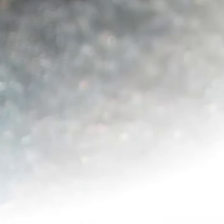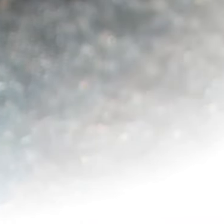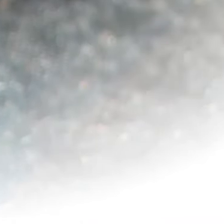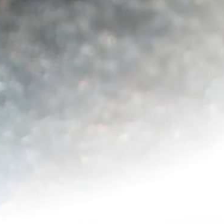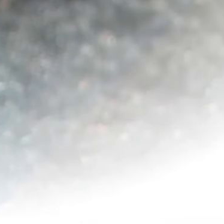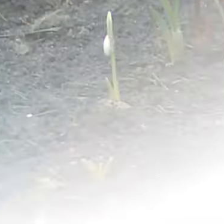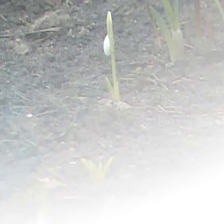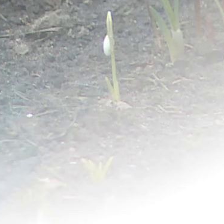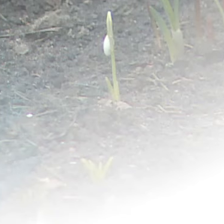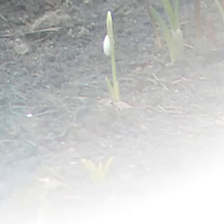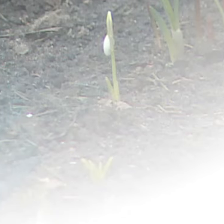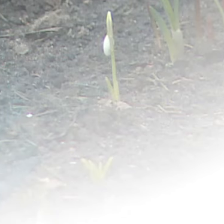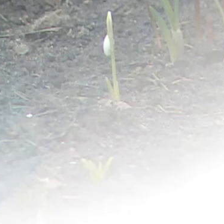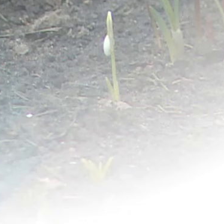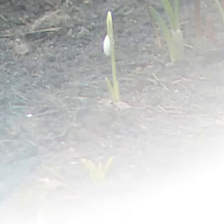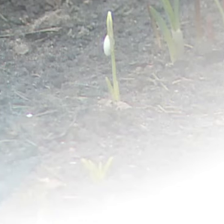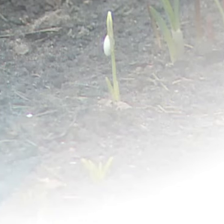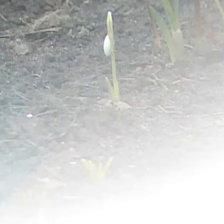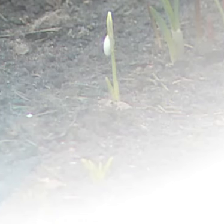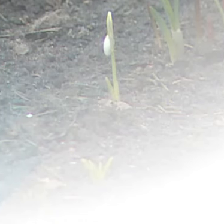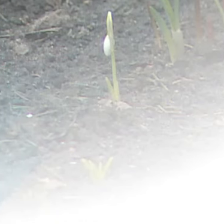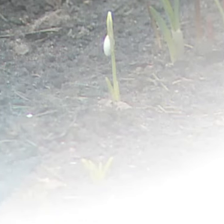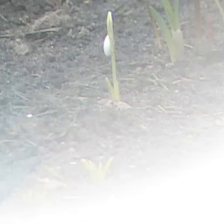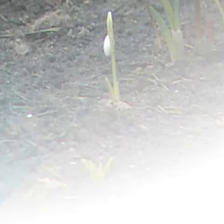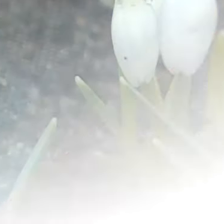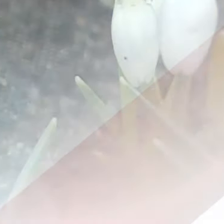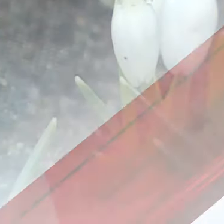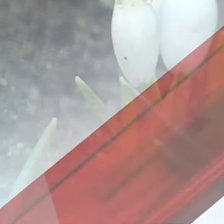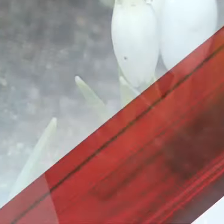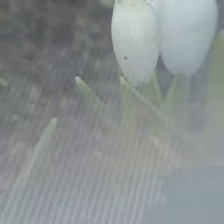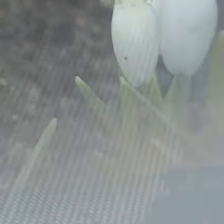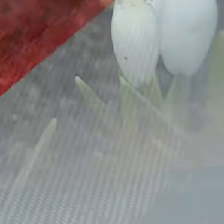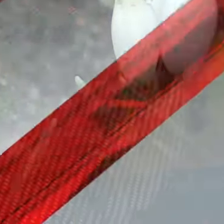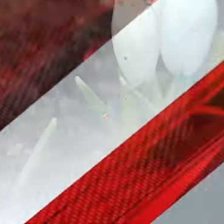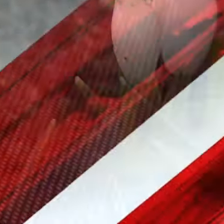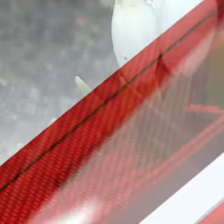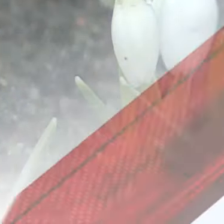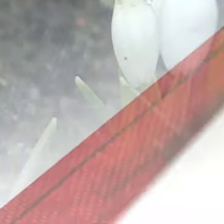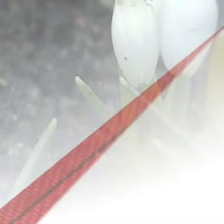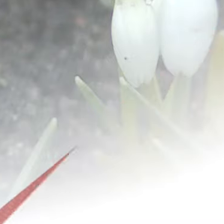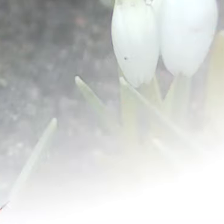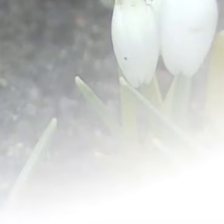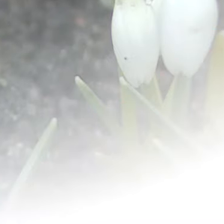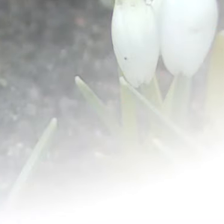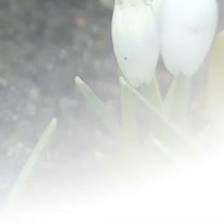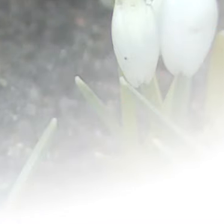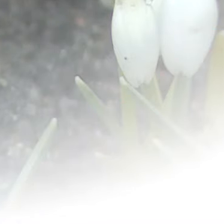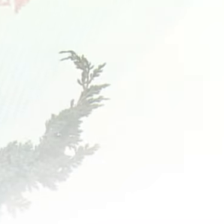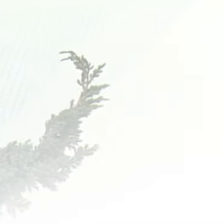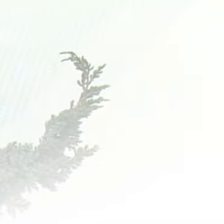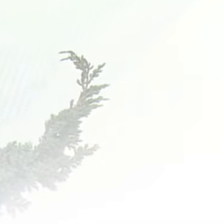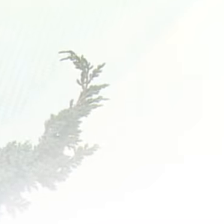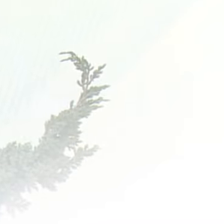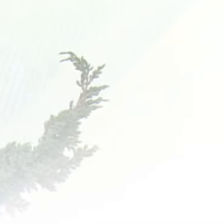быў дождж. Казалі, як дождж на святога Марка, дык зямля як шкварка. Каталікі ўшаноўваюць святога